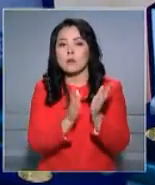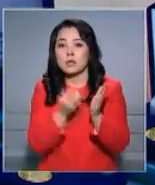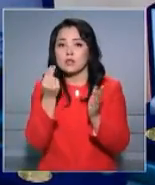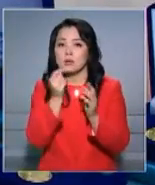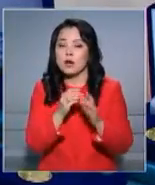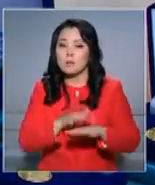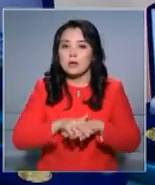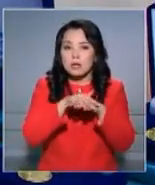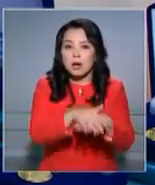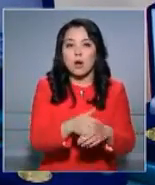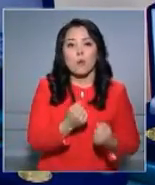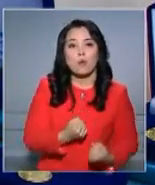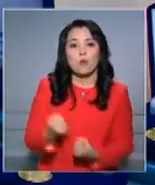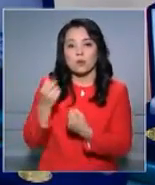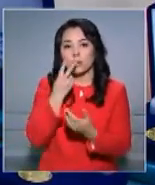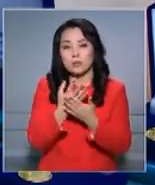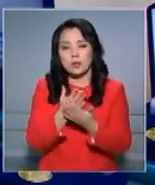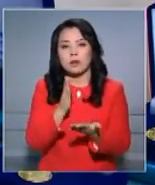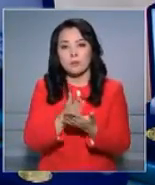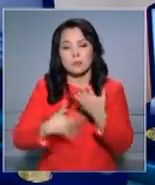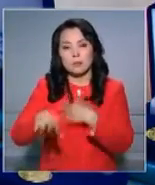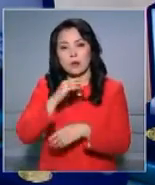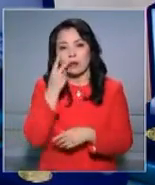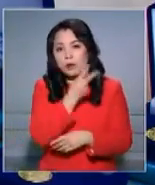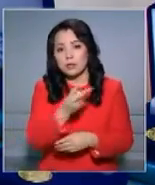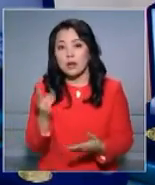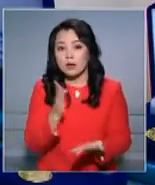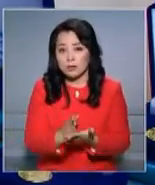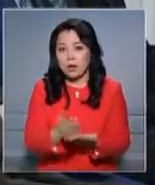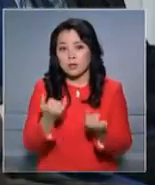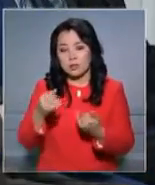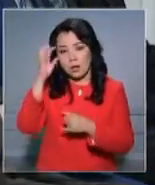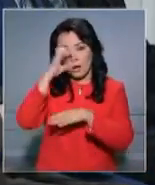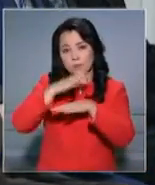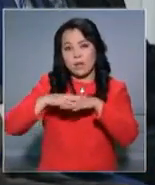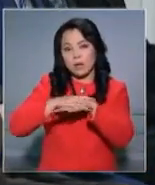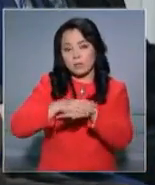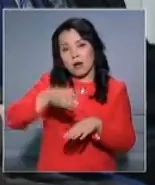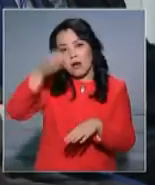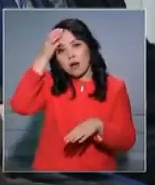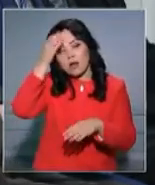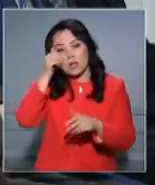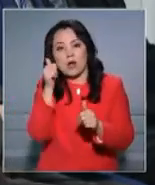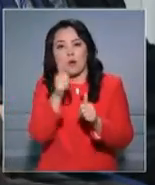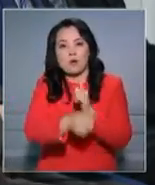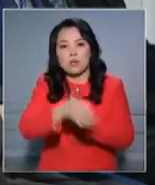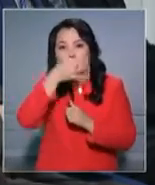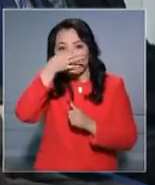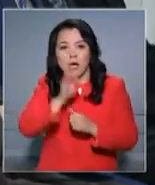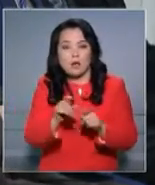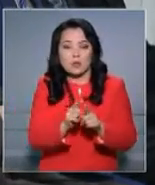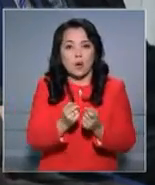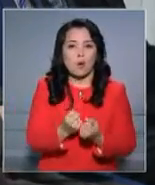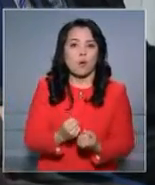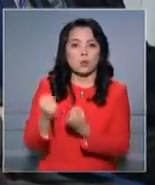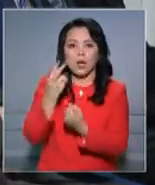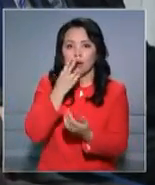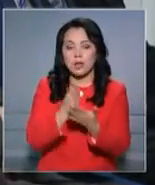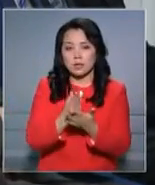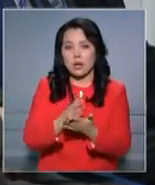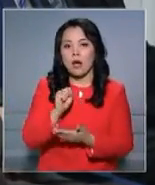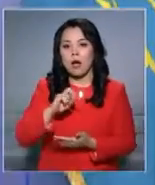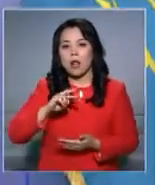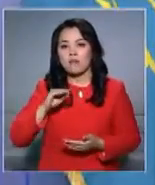бөліп, қолдауды жасап жатқанын көріп отырсыздар. Мемлекет ғалымдардың озық тәжірибелеріне ұдайы қолдау көрсетіп келеді.